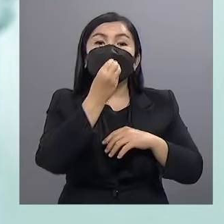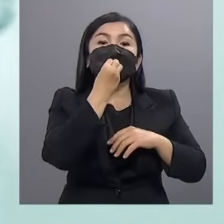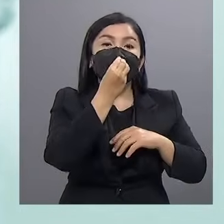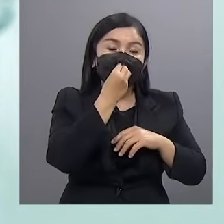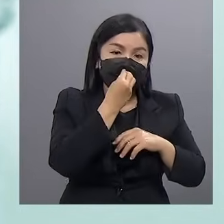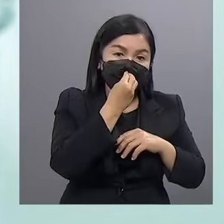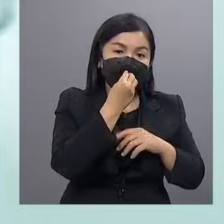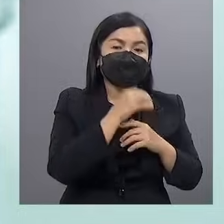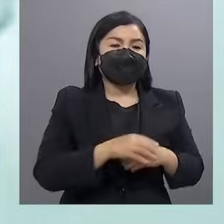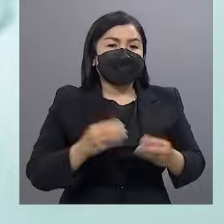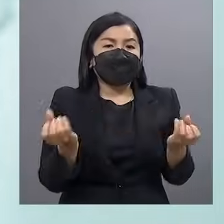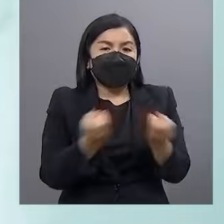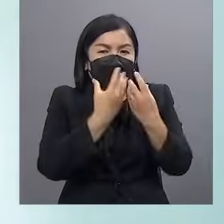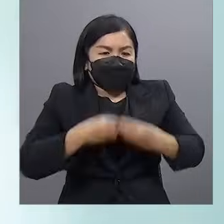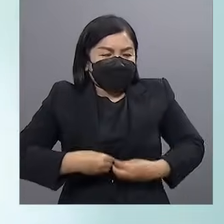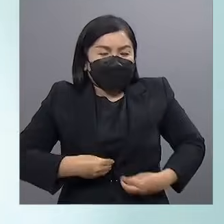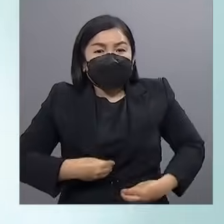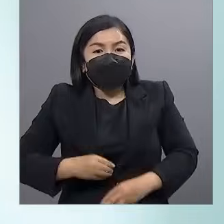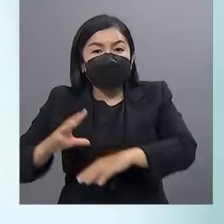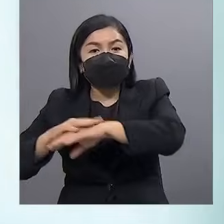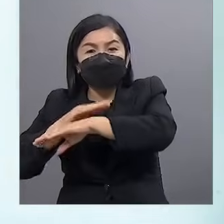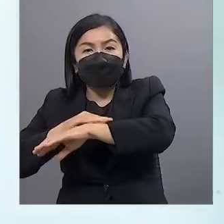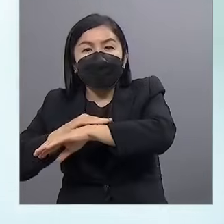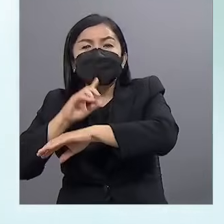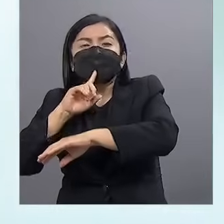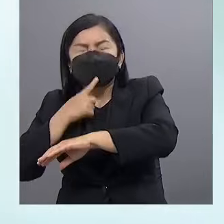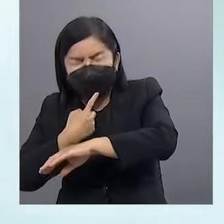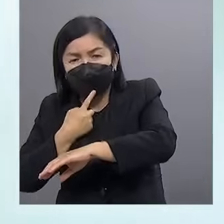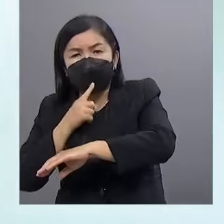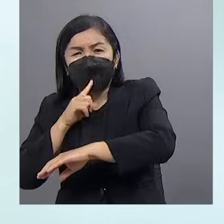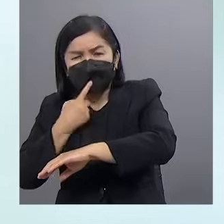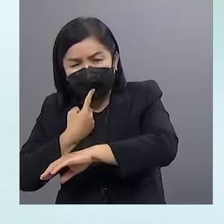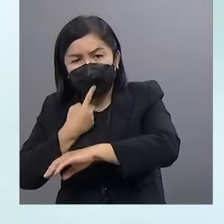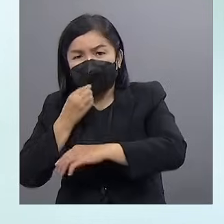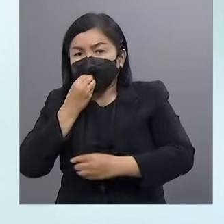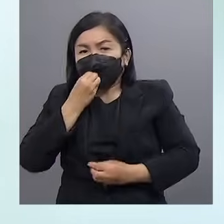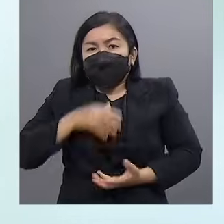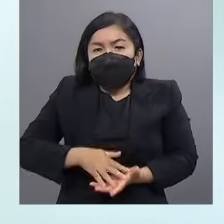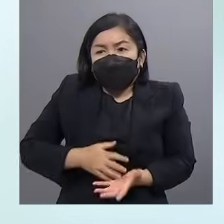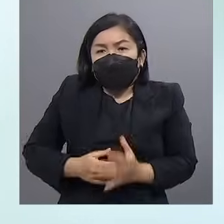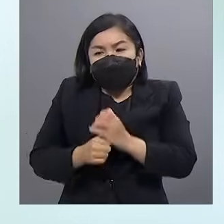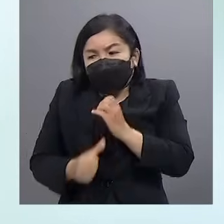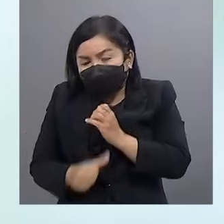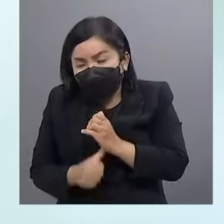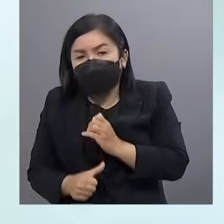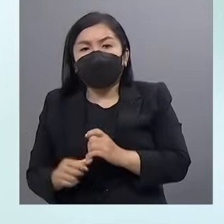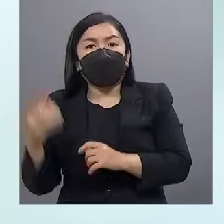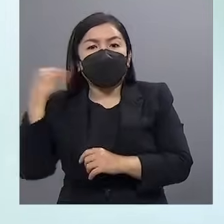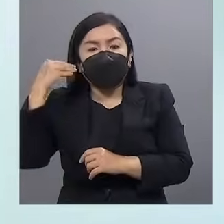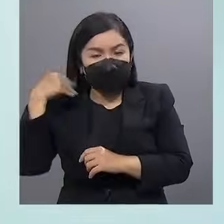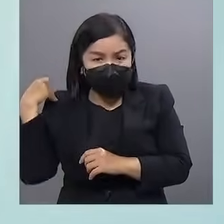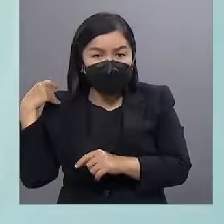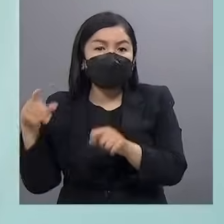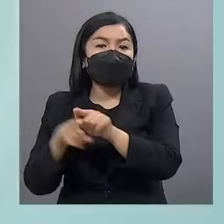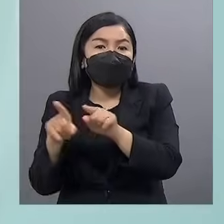อาหารอย่างเช่นเป็นพวกวินซีคือพวกนี้ถ้าคิดเยอะไปทำให้เนี่ยการถ่ายของไทยเหลวท้องเสียได้นะถ้าเกิดว่า